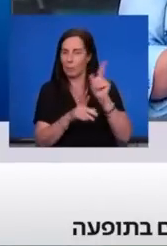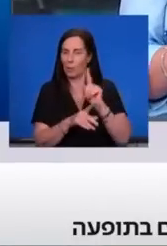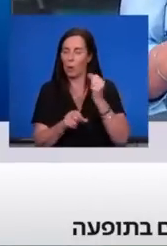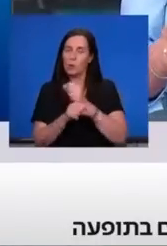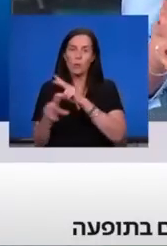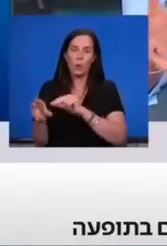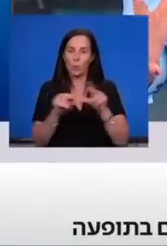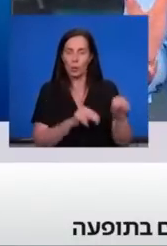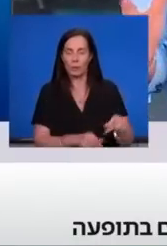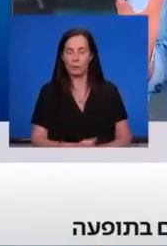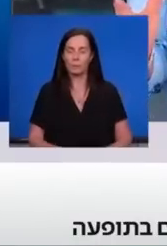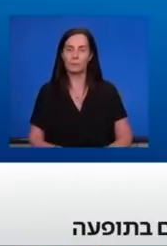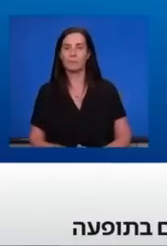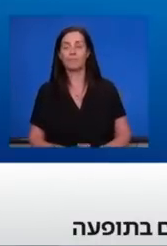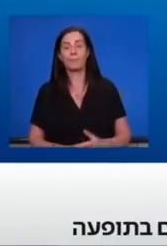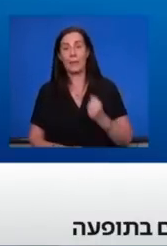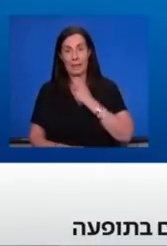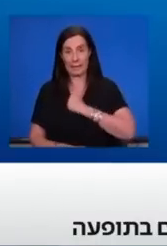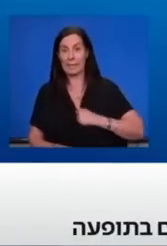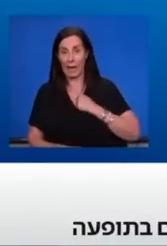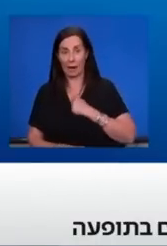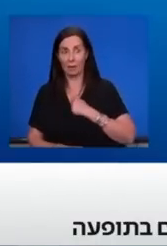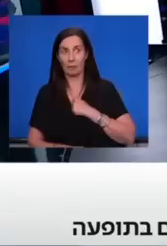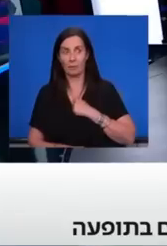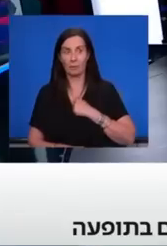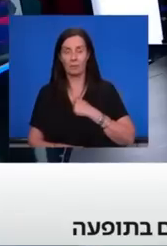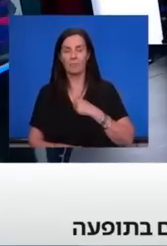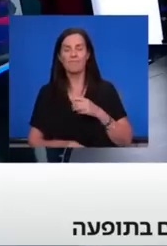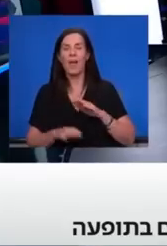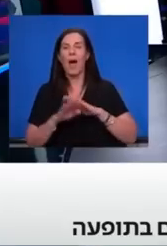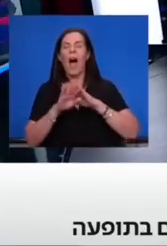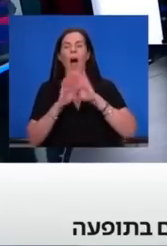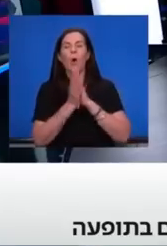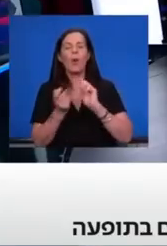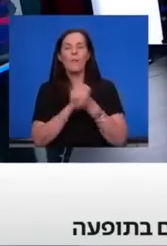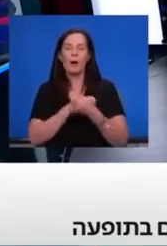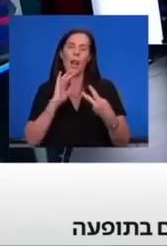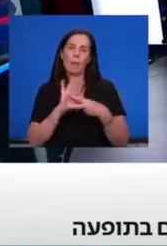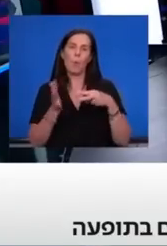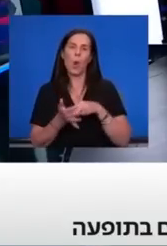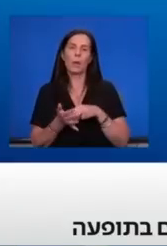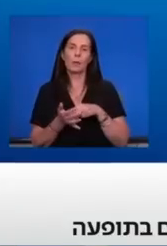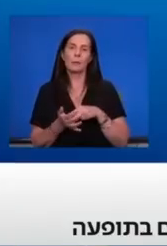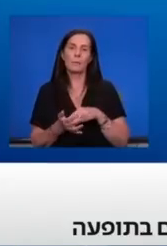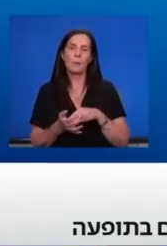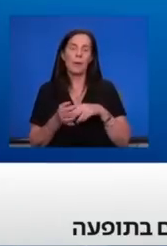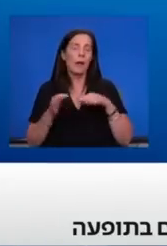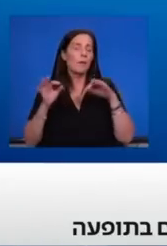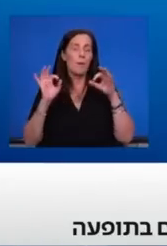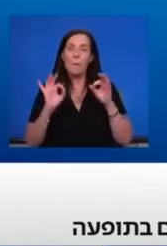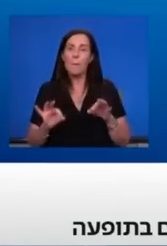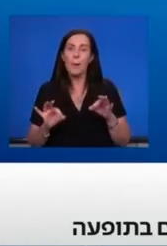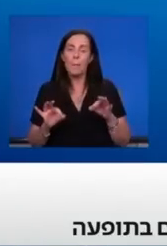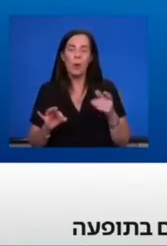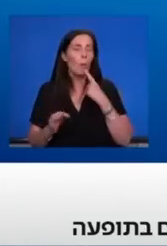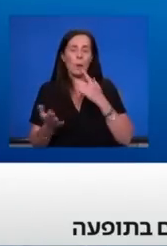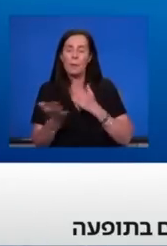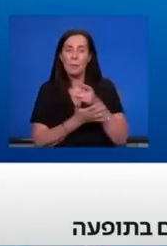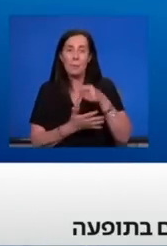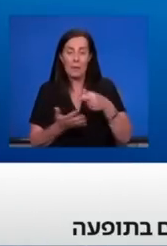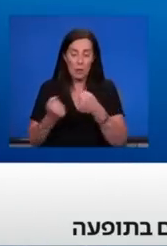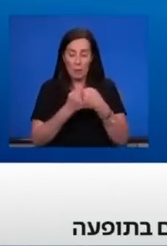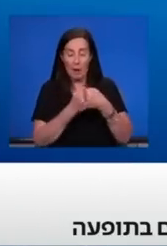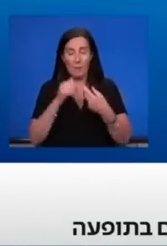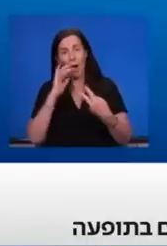סולימן. לדאבוננו שניתה פה פוליטיזציה כזאת מכוערת וסילוף כזה גדול של האמת, בגלל שזה מאבק